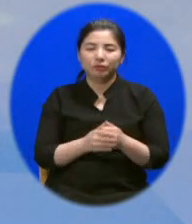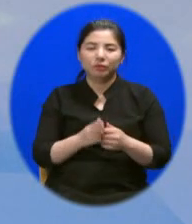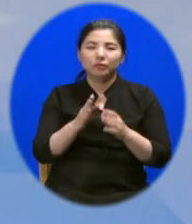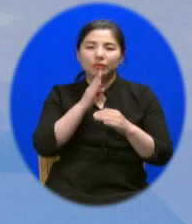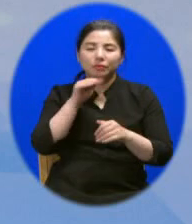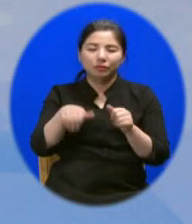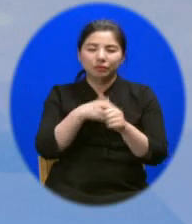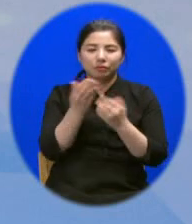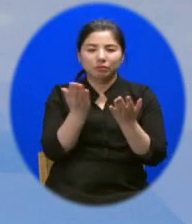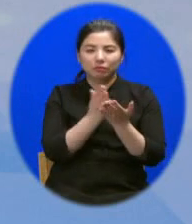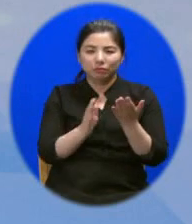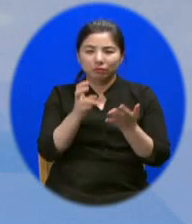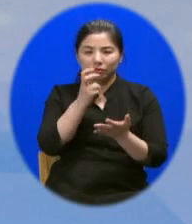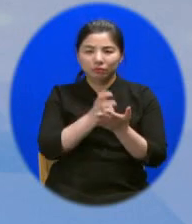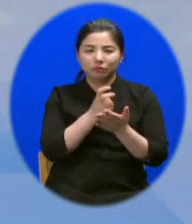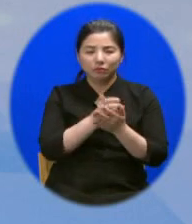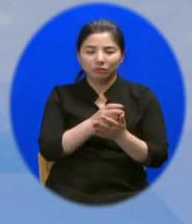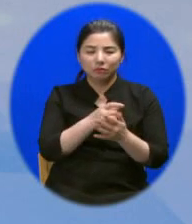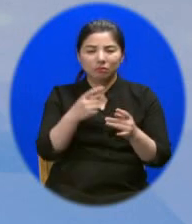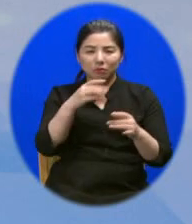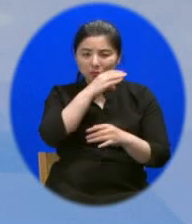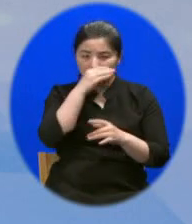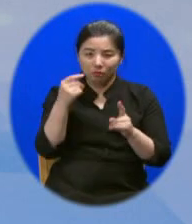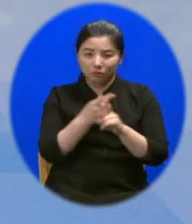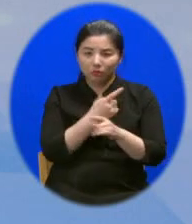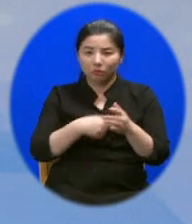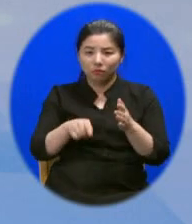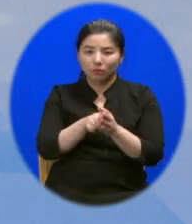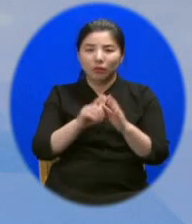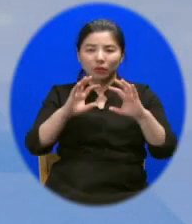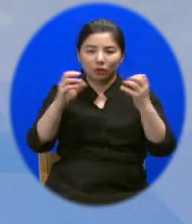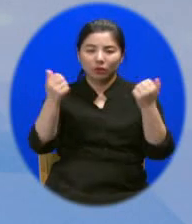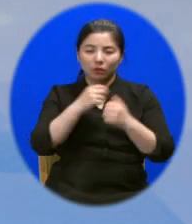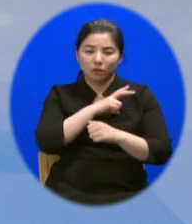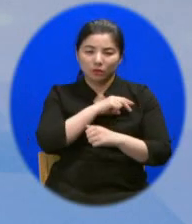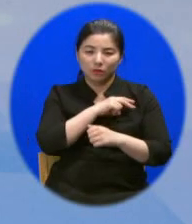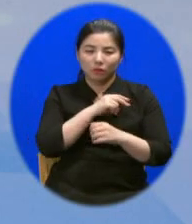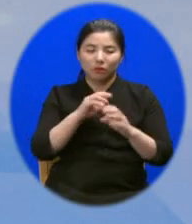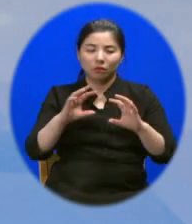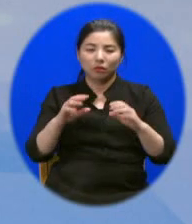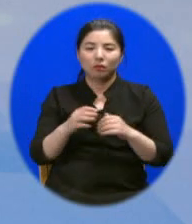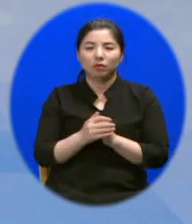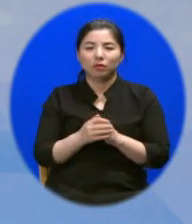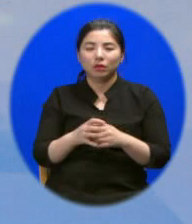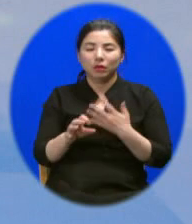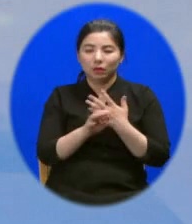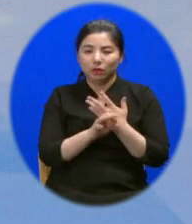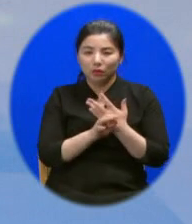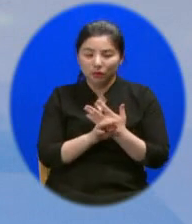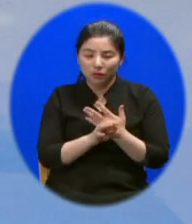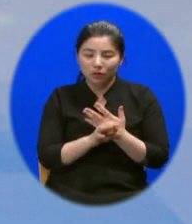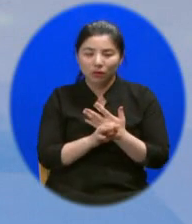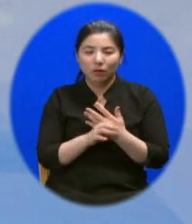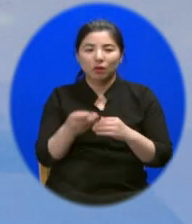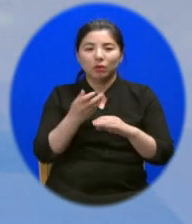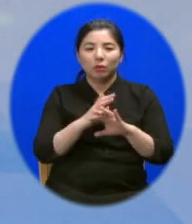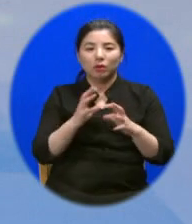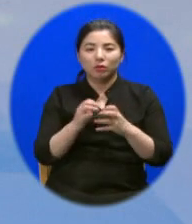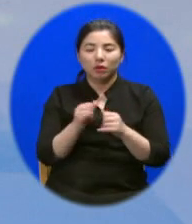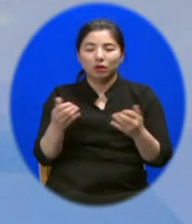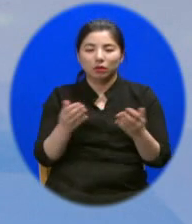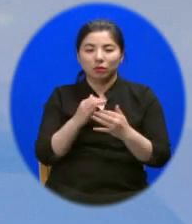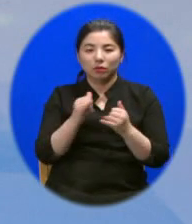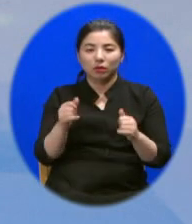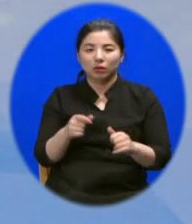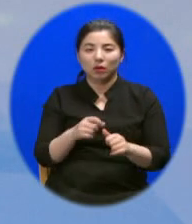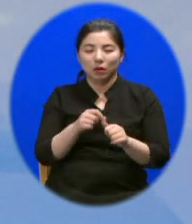맞지 않는 제도를 제대로 고치려면 국회에서 가칭 농업 농촌 외국인 근로자 수급 및 관리에 관한